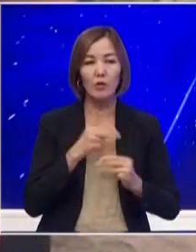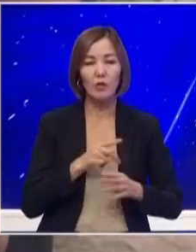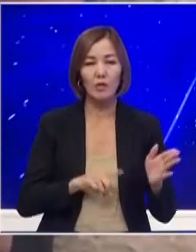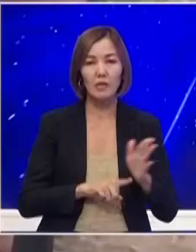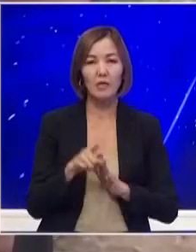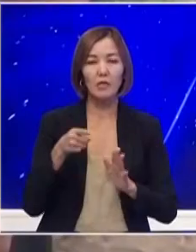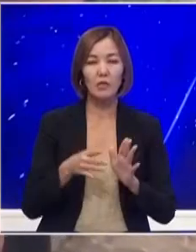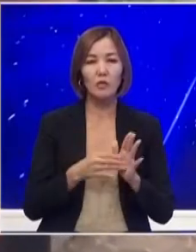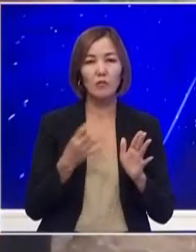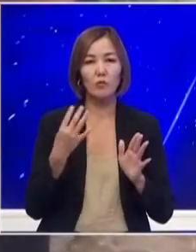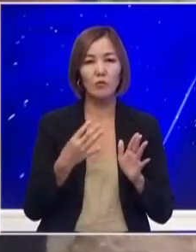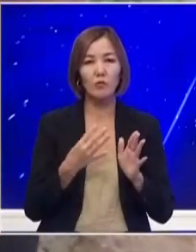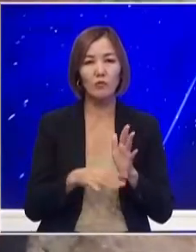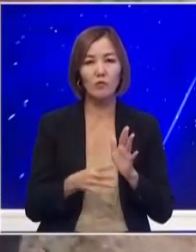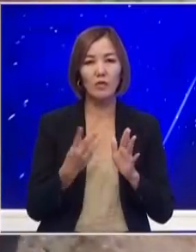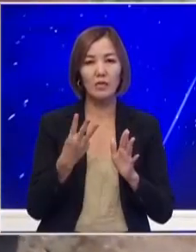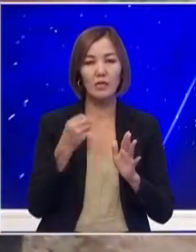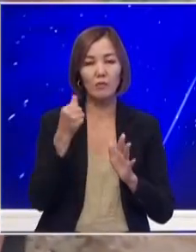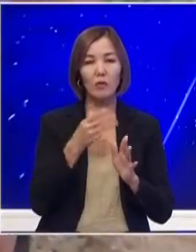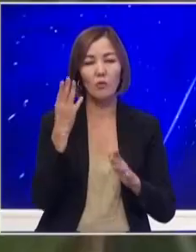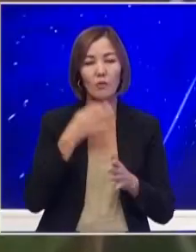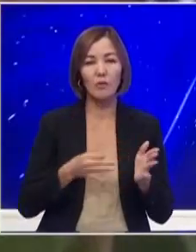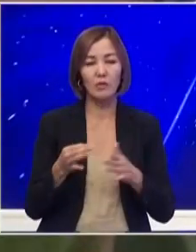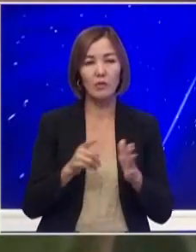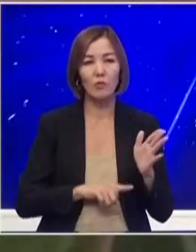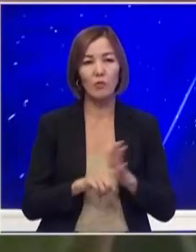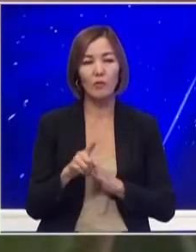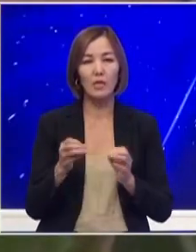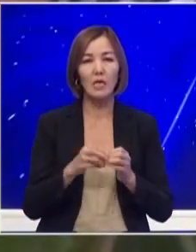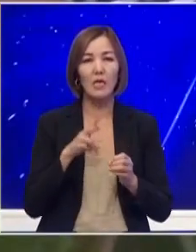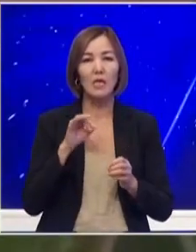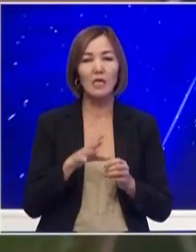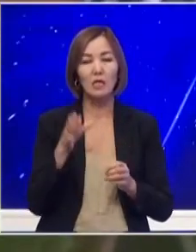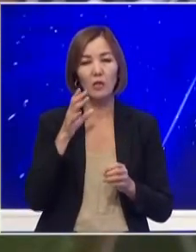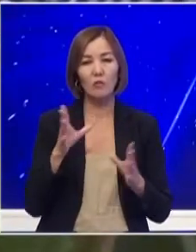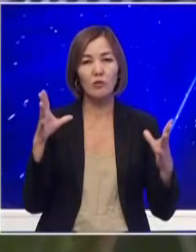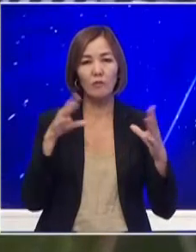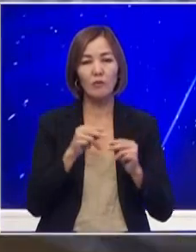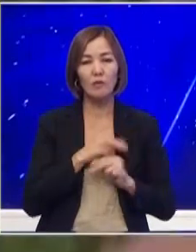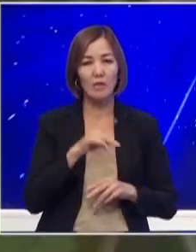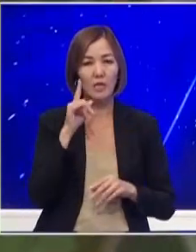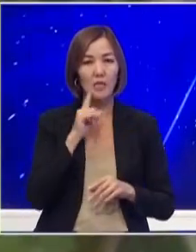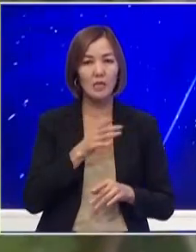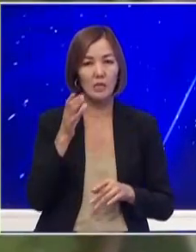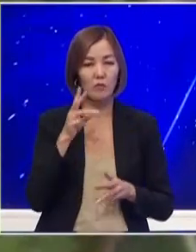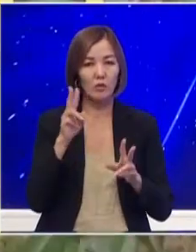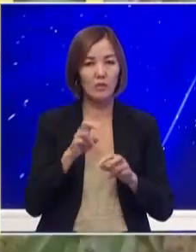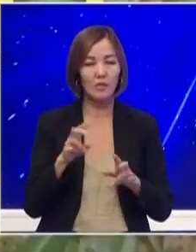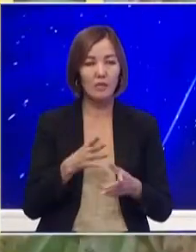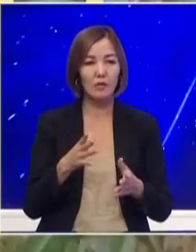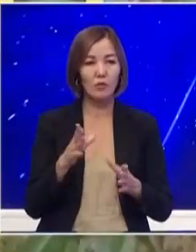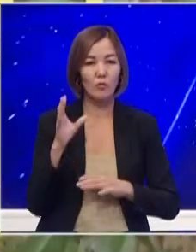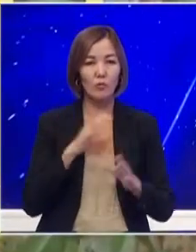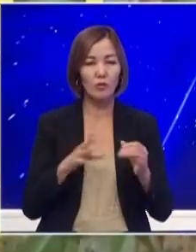в 1993 году в Алматинской области. Почти 10 лет работает научным сотрудником в Казахском научно-исследовательском